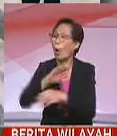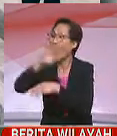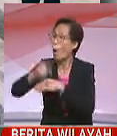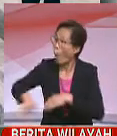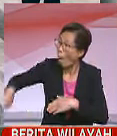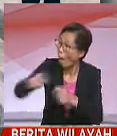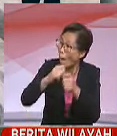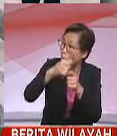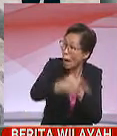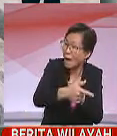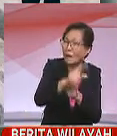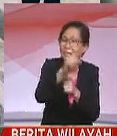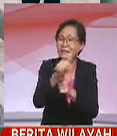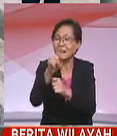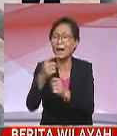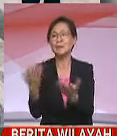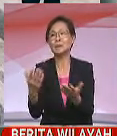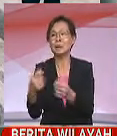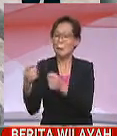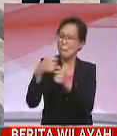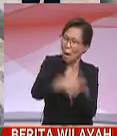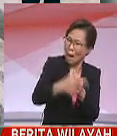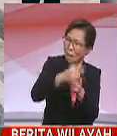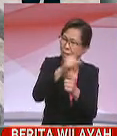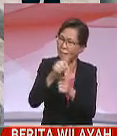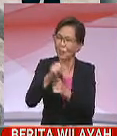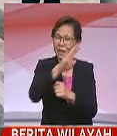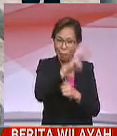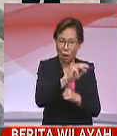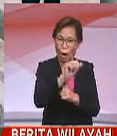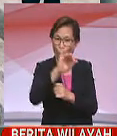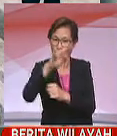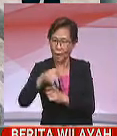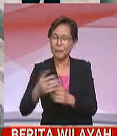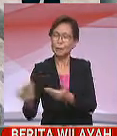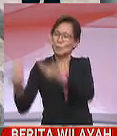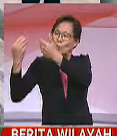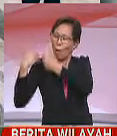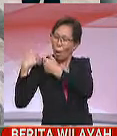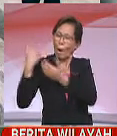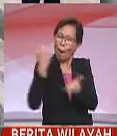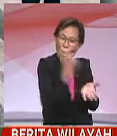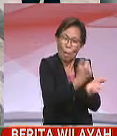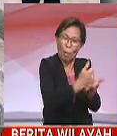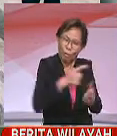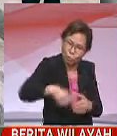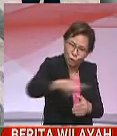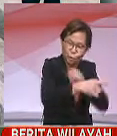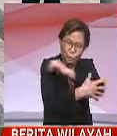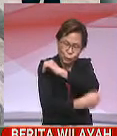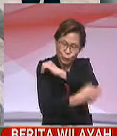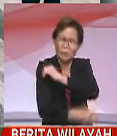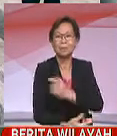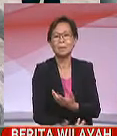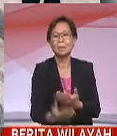Mawib kerana menerusi pembayaran itu, Mawib dapat melaksanakan amanah membantu mereka yang memerlukan. Konvoi